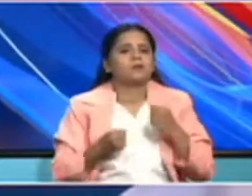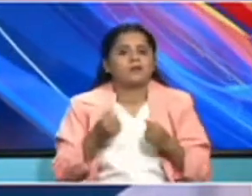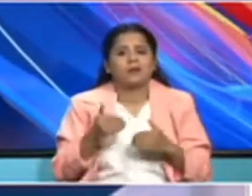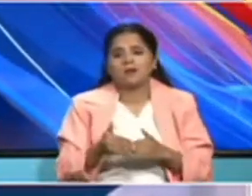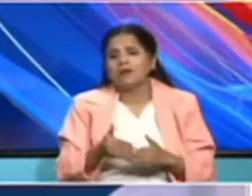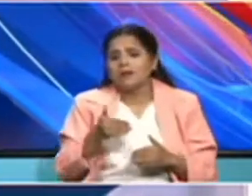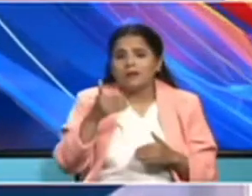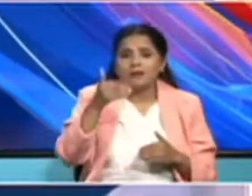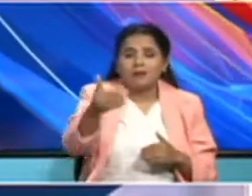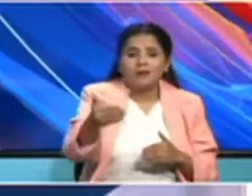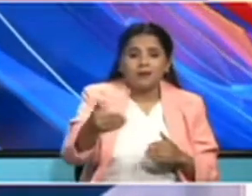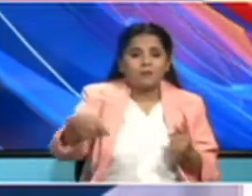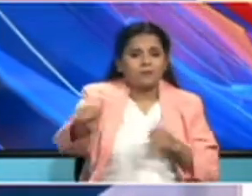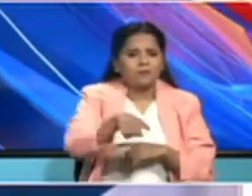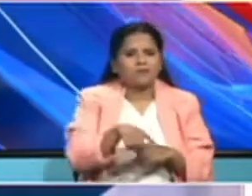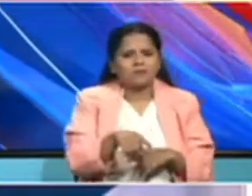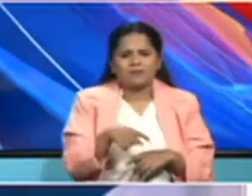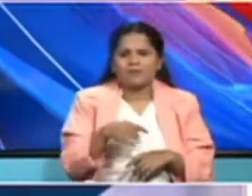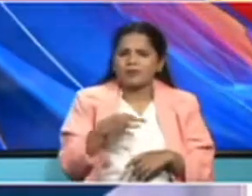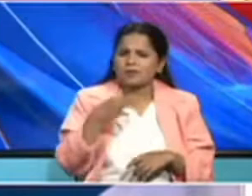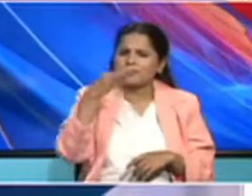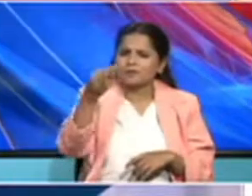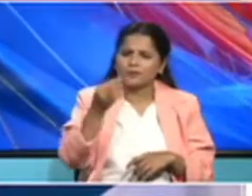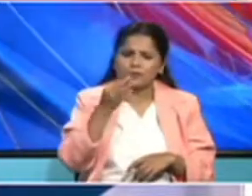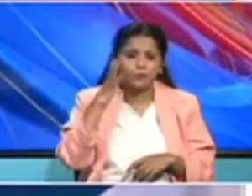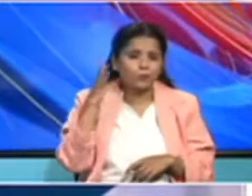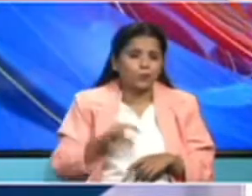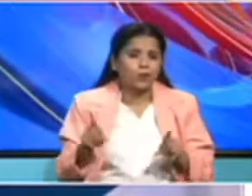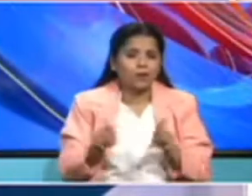आने वाले सुनहरे भविष्य के लिए।